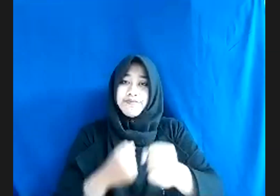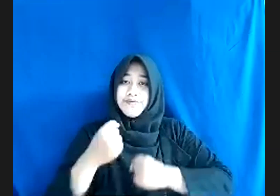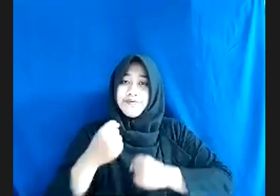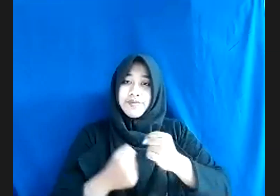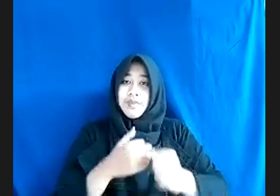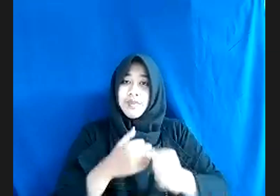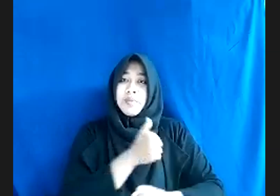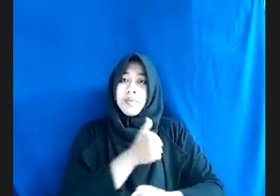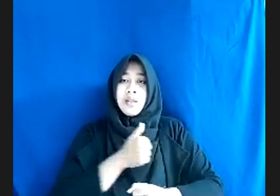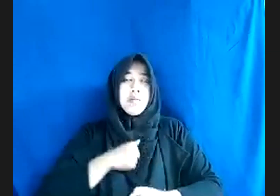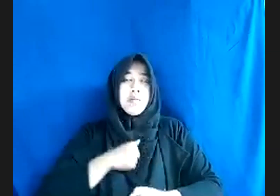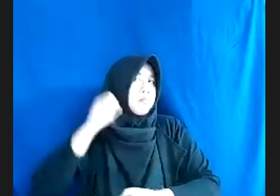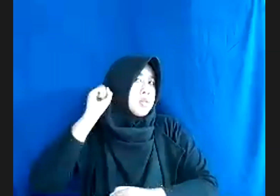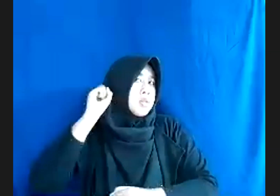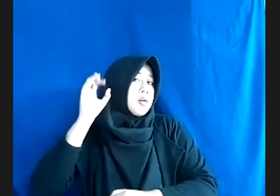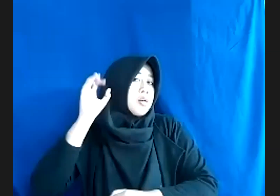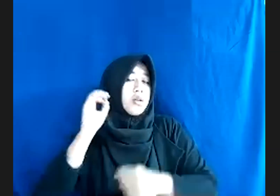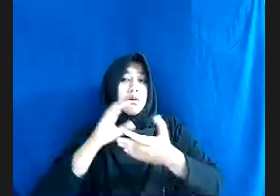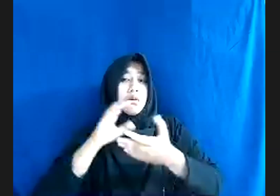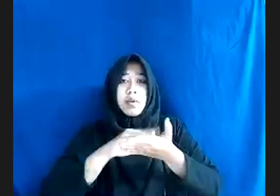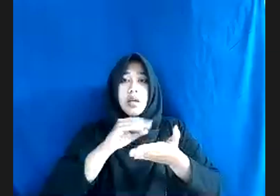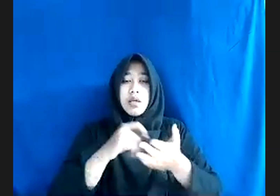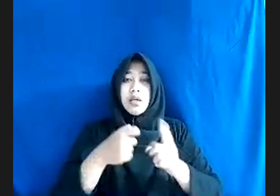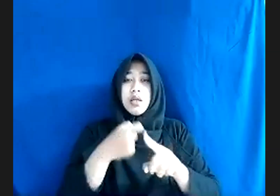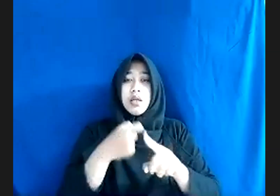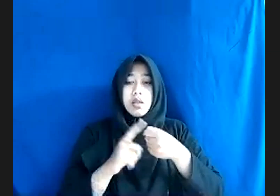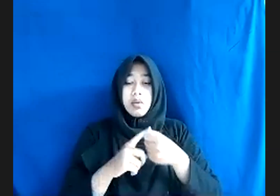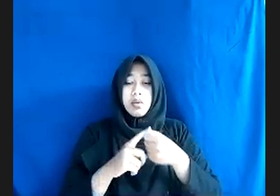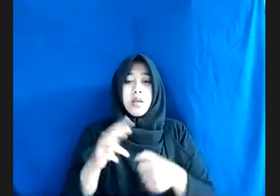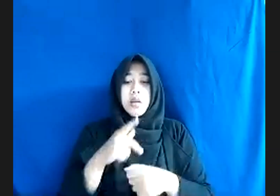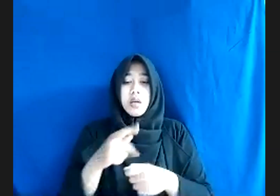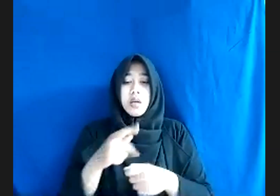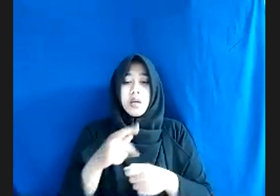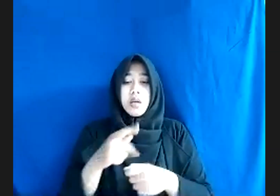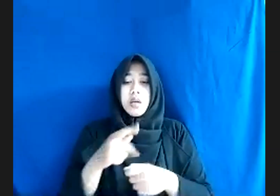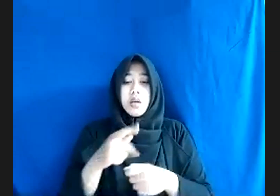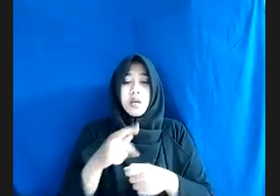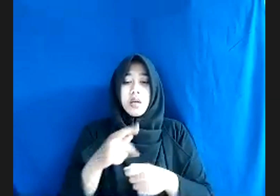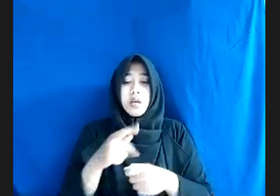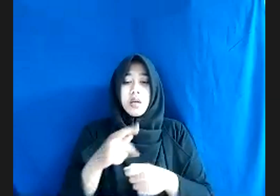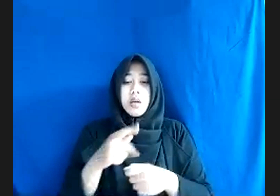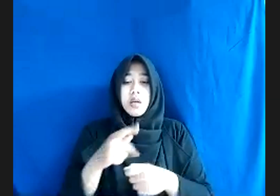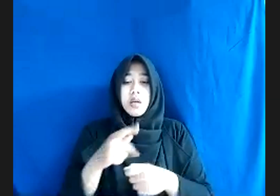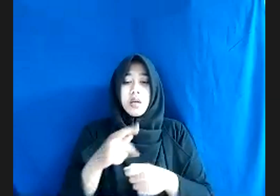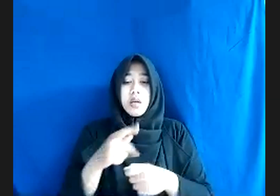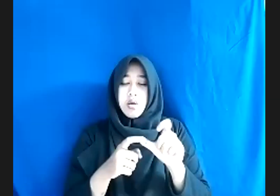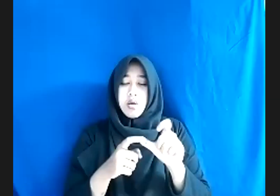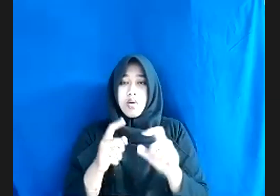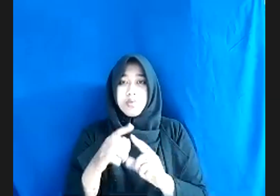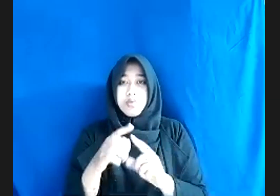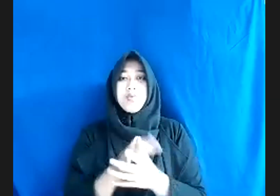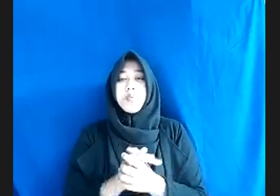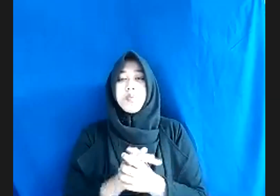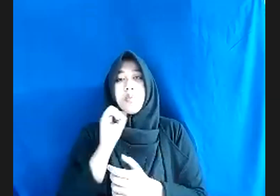narasumber. Kami atas nama panitia, host sekaligus host, menyampaikan sekali lagi terima kasih,